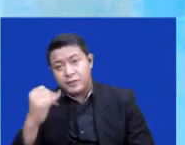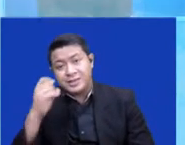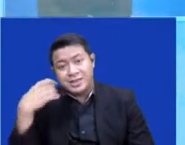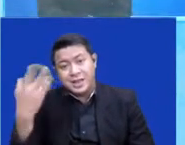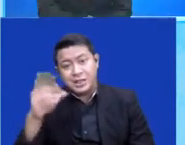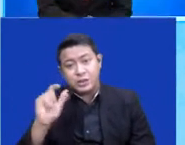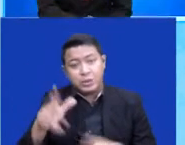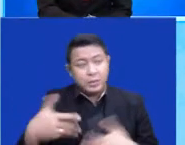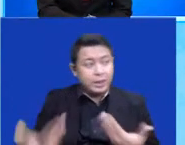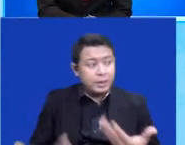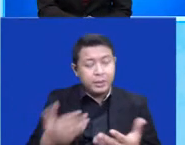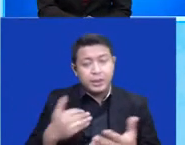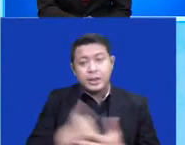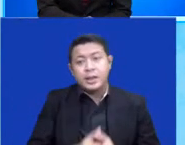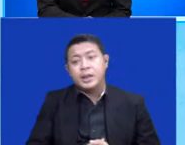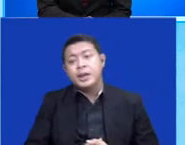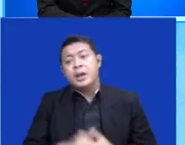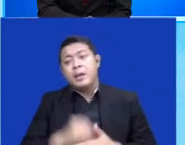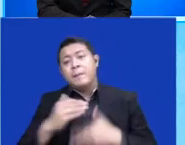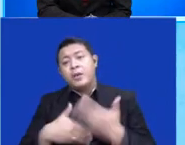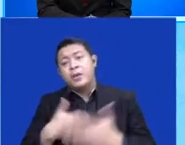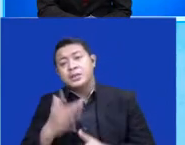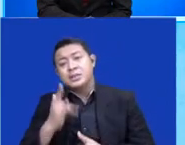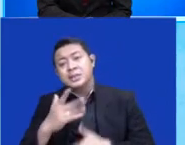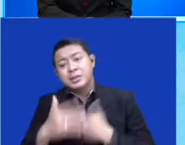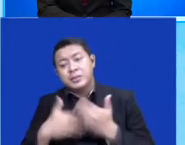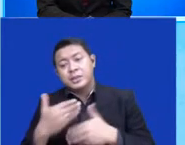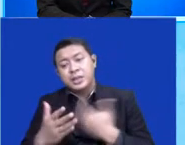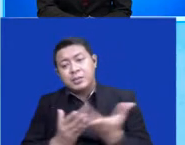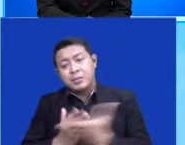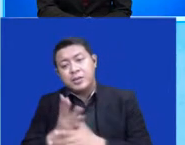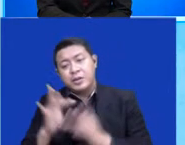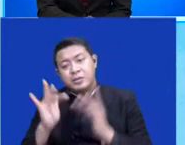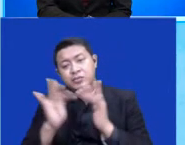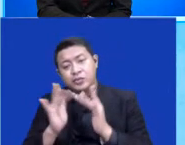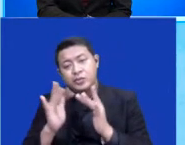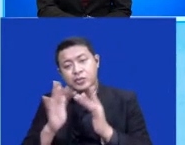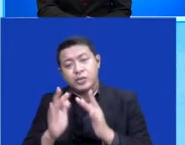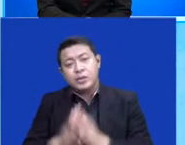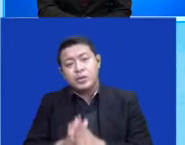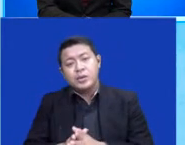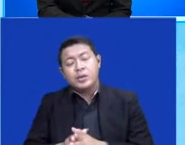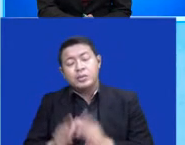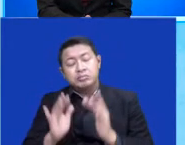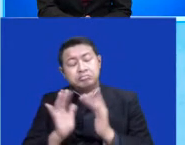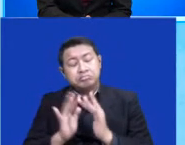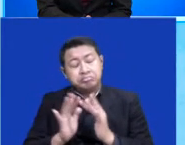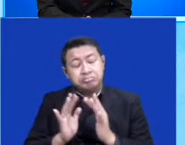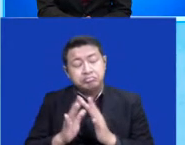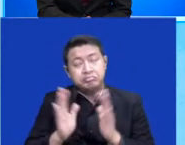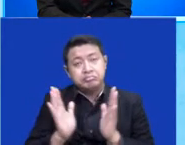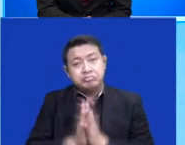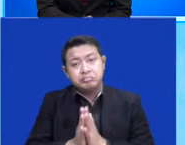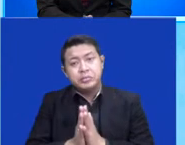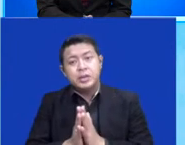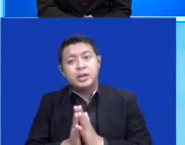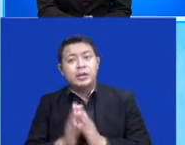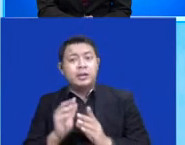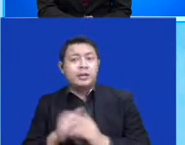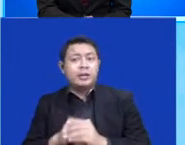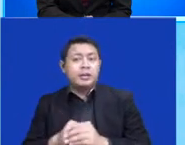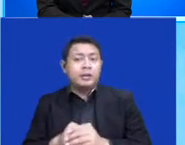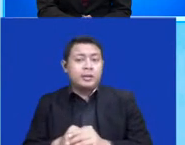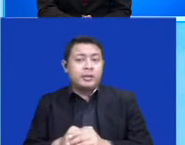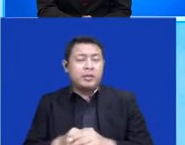bagaimana proses ini tetap berjalan melalui daring mungkin, menjadi online dan juga dalam kapasitas yang